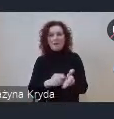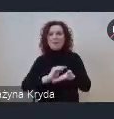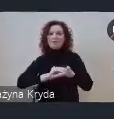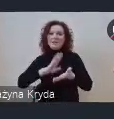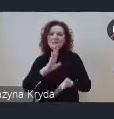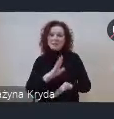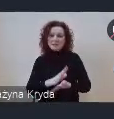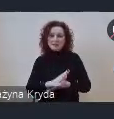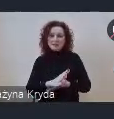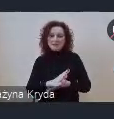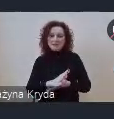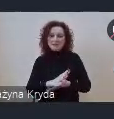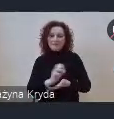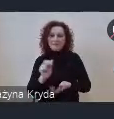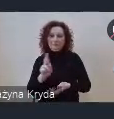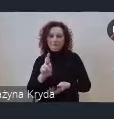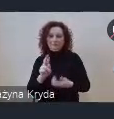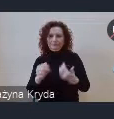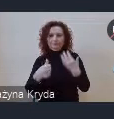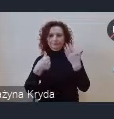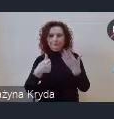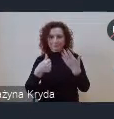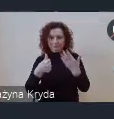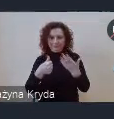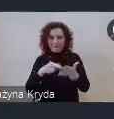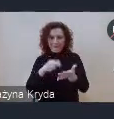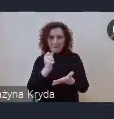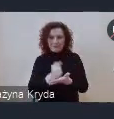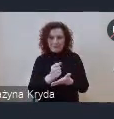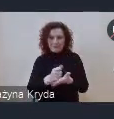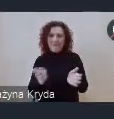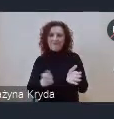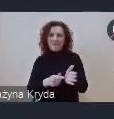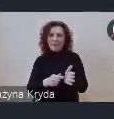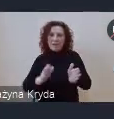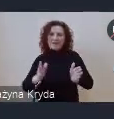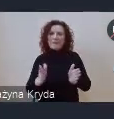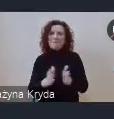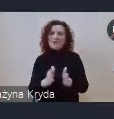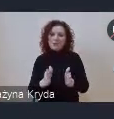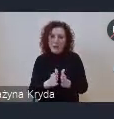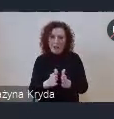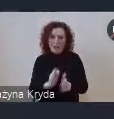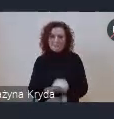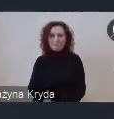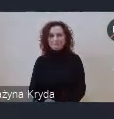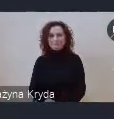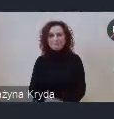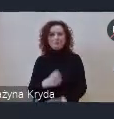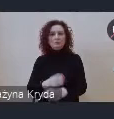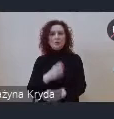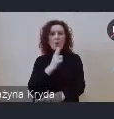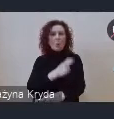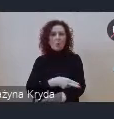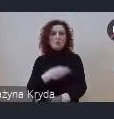wymagań minimalnych ja je Omówię dzisiaj żebyście mieli obraz tego czym są wymagania minimalne urząd może wymagać